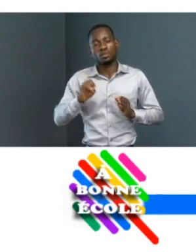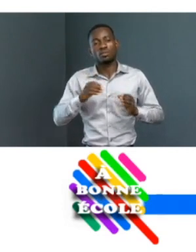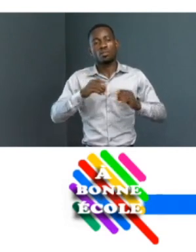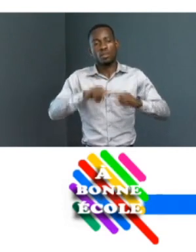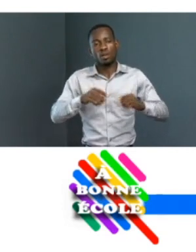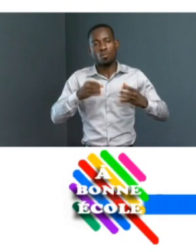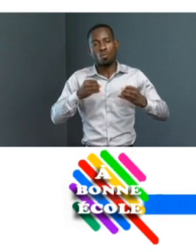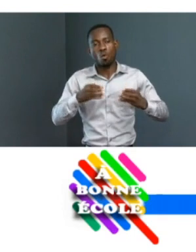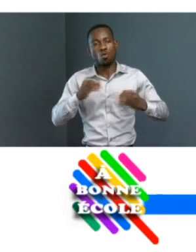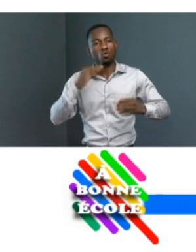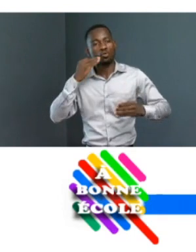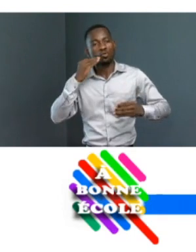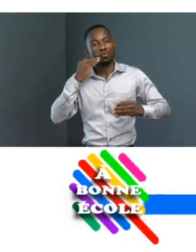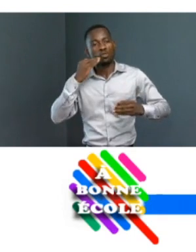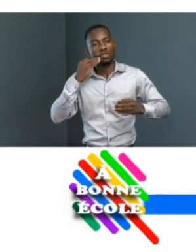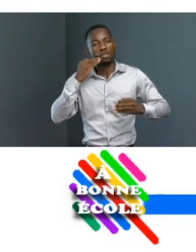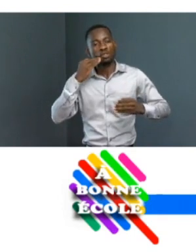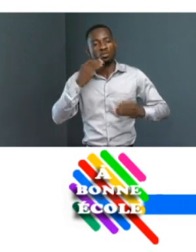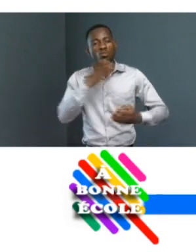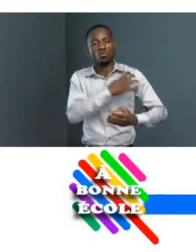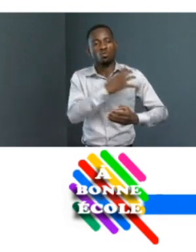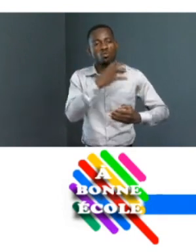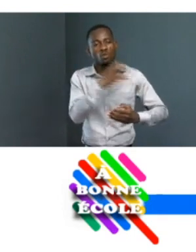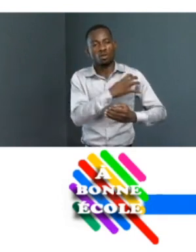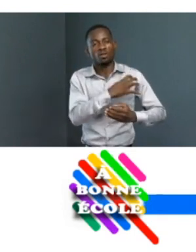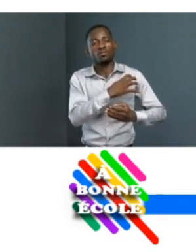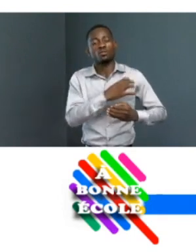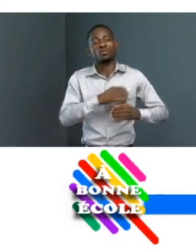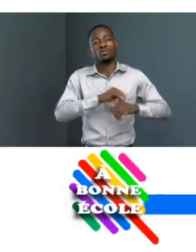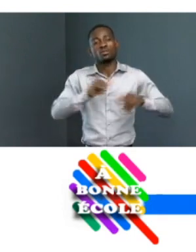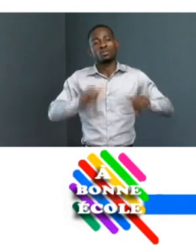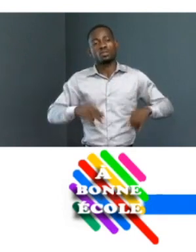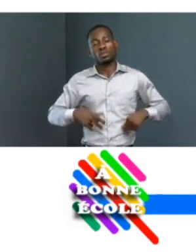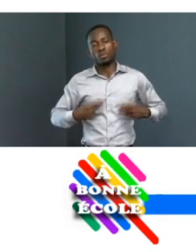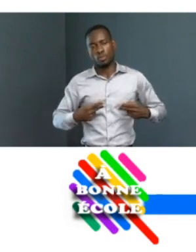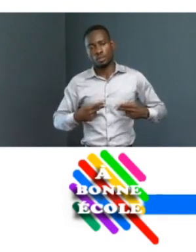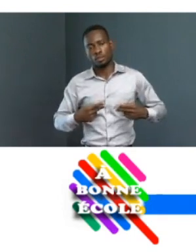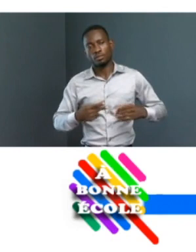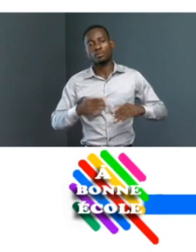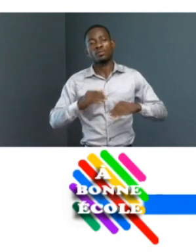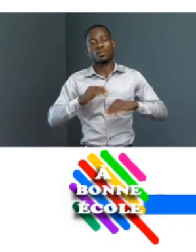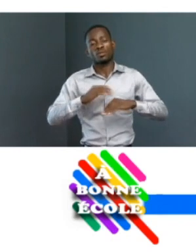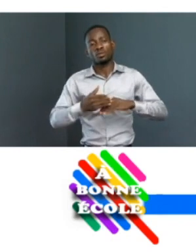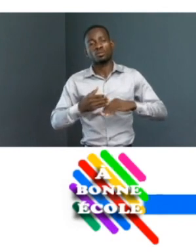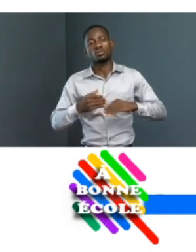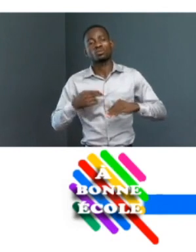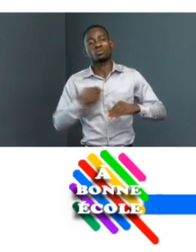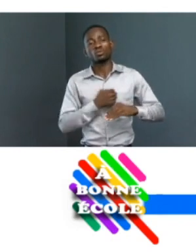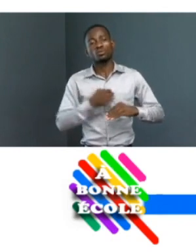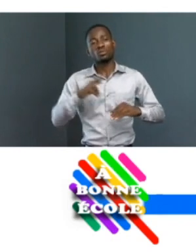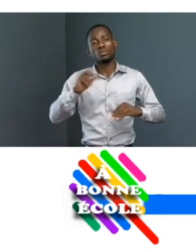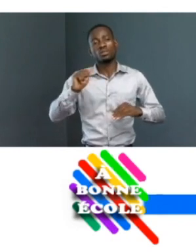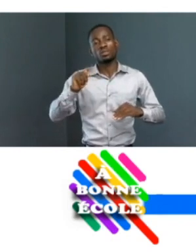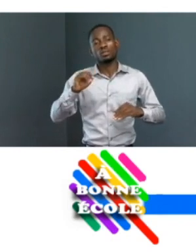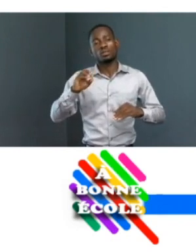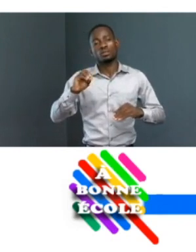immunitaire. Nous avons, en dehors de la ration des personnes âgées, nous avons la ration des femmes enceintes